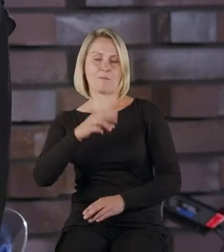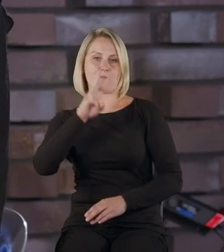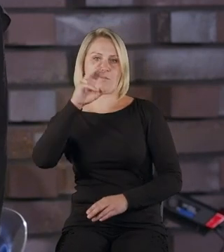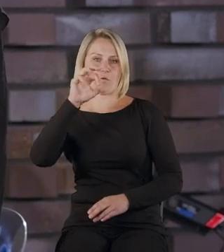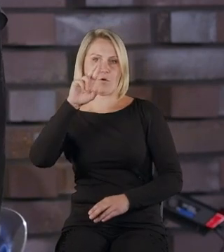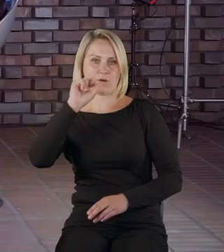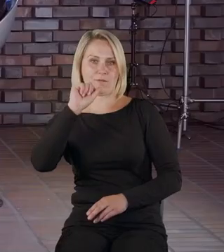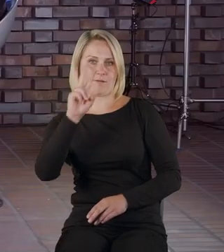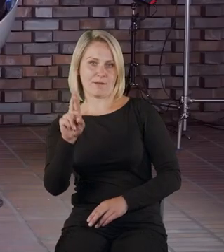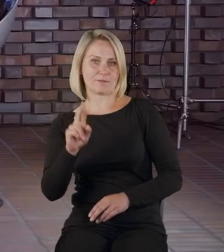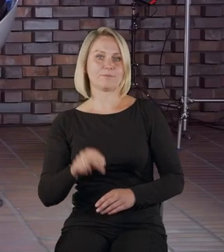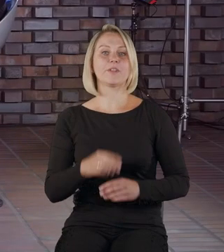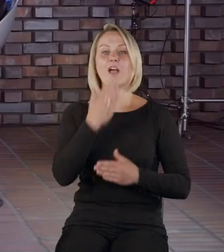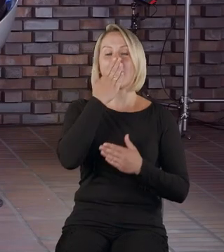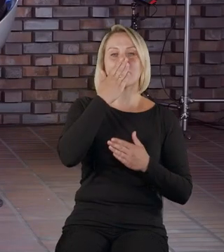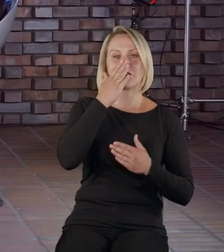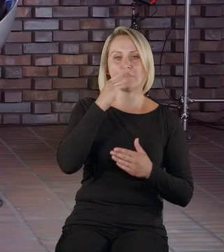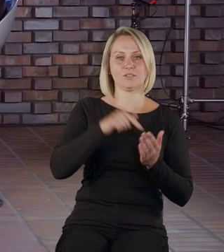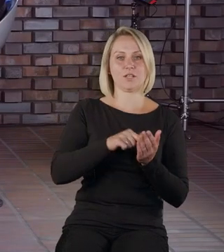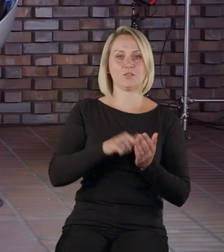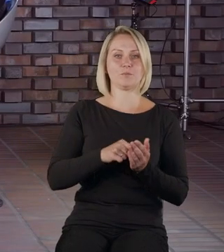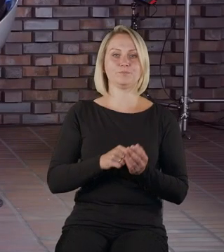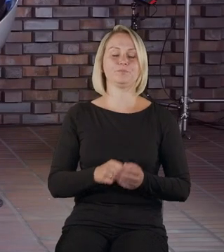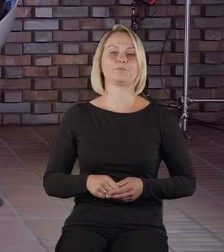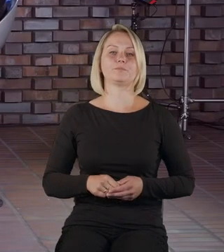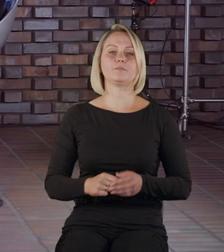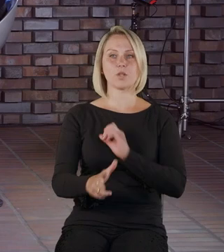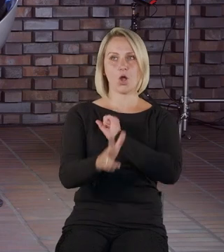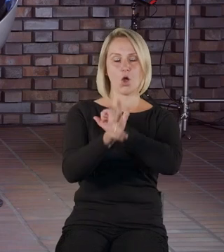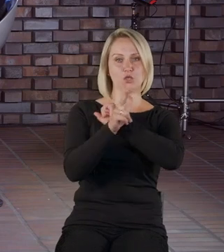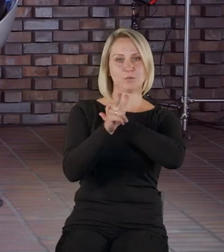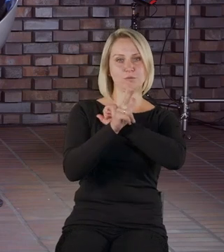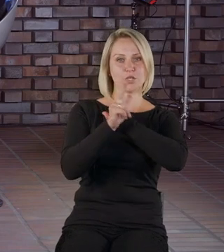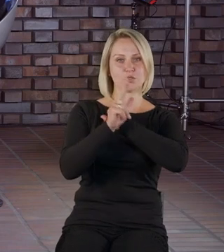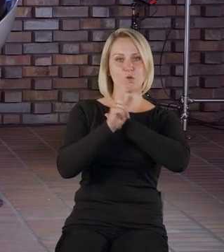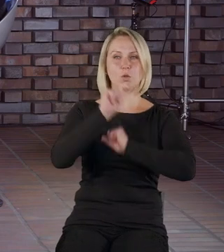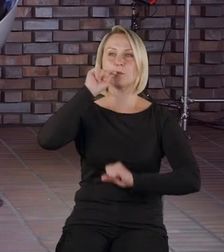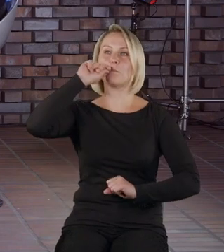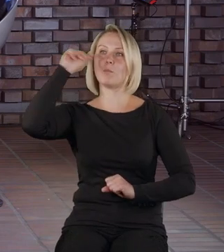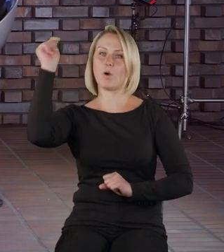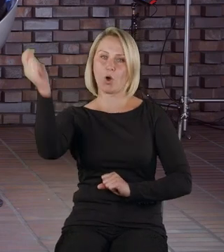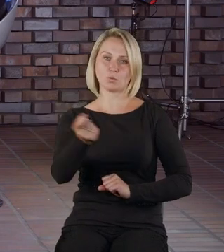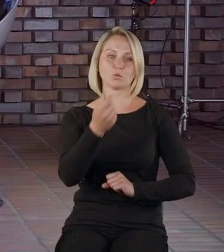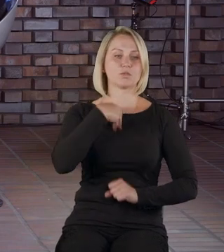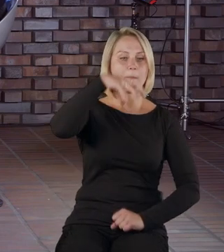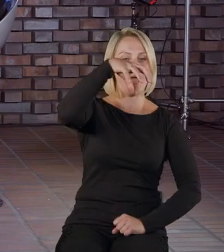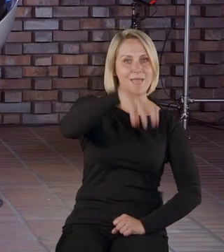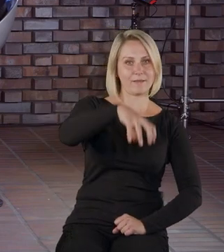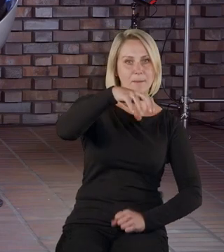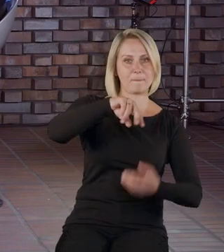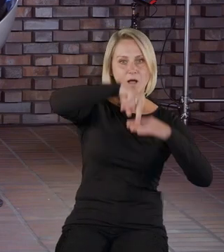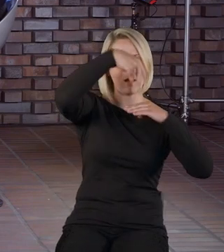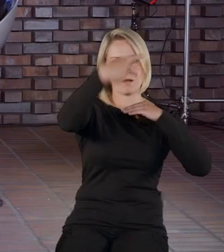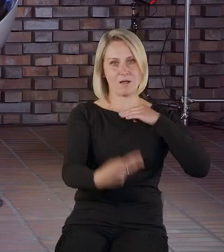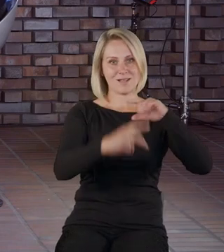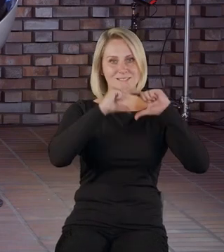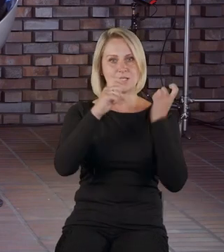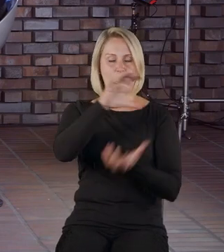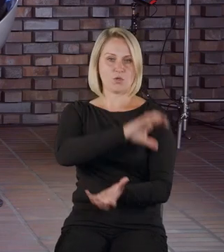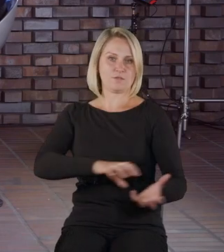Jumps. Dreamwalker to cykl 80 wypraw, w których biorą udział ekipy skoczków z całego